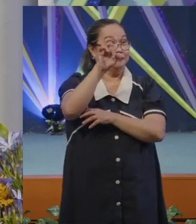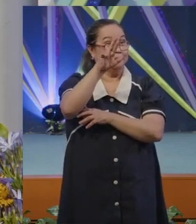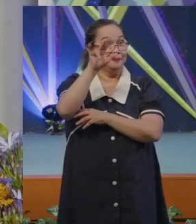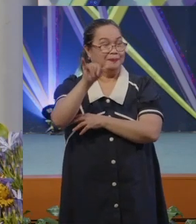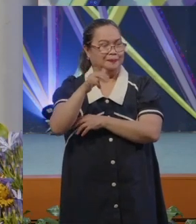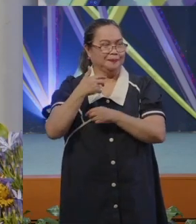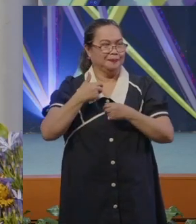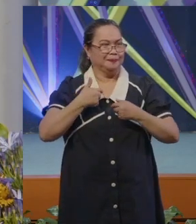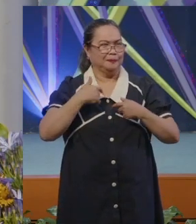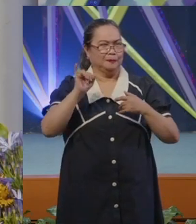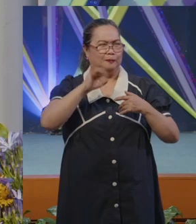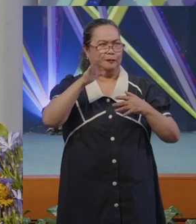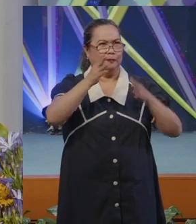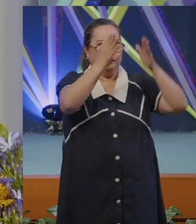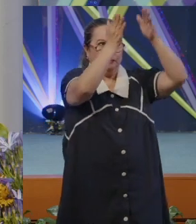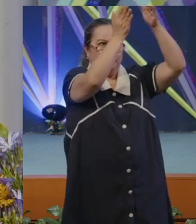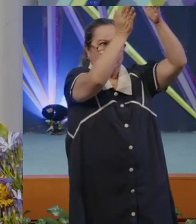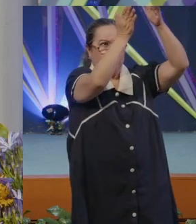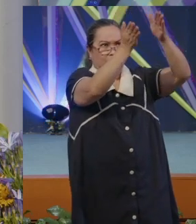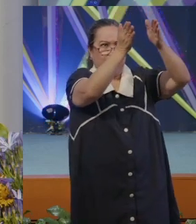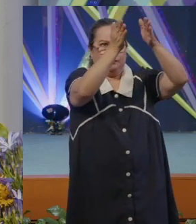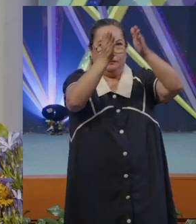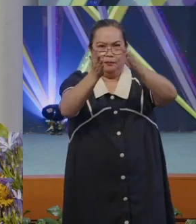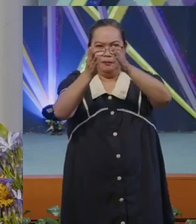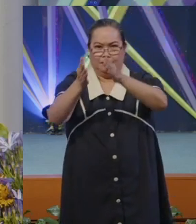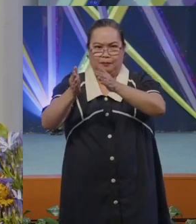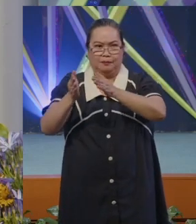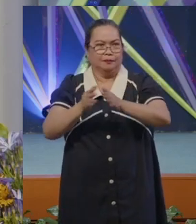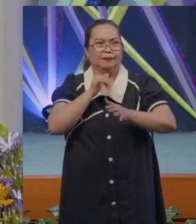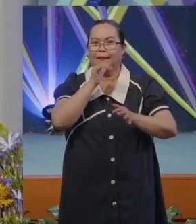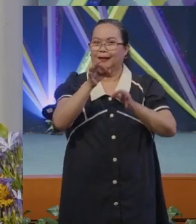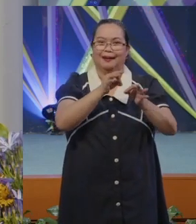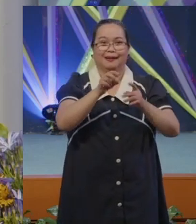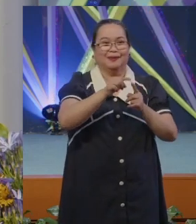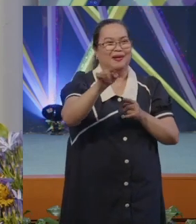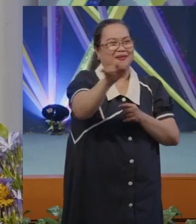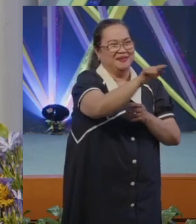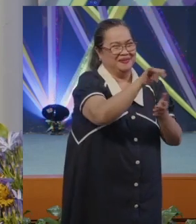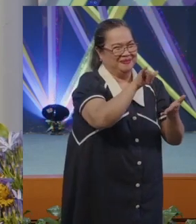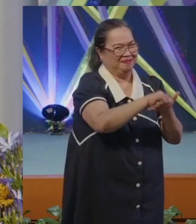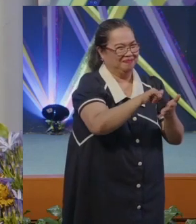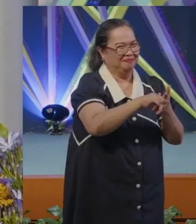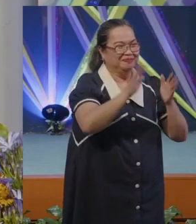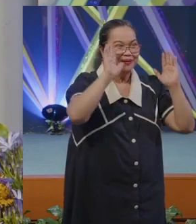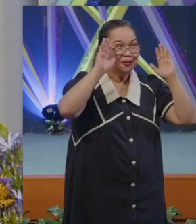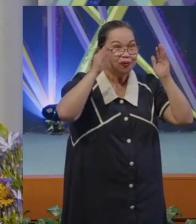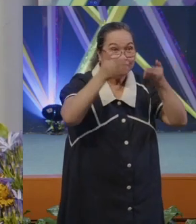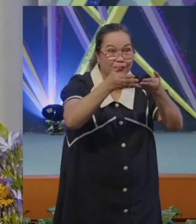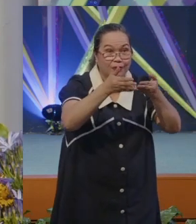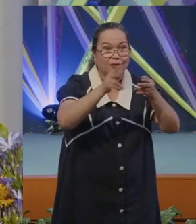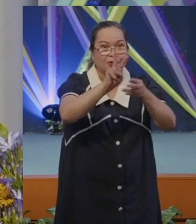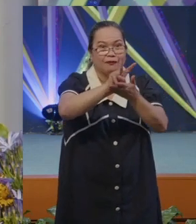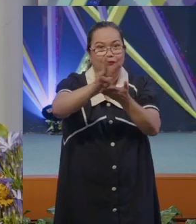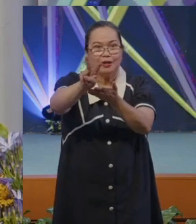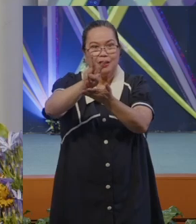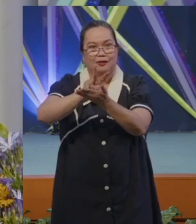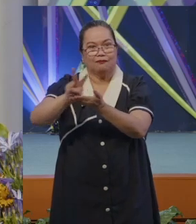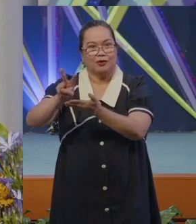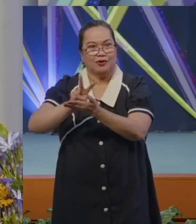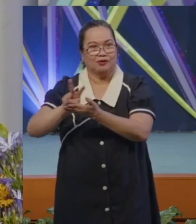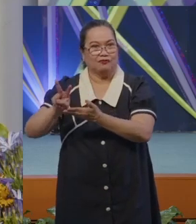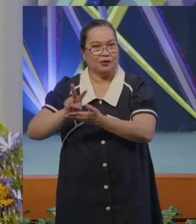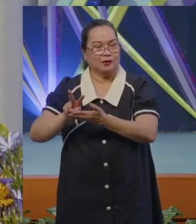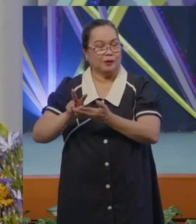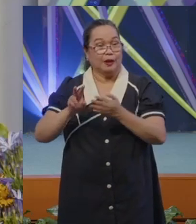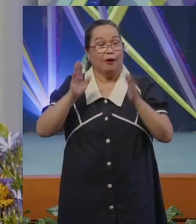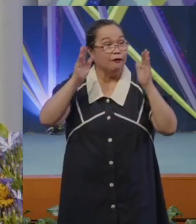pong chiastic structure. No, hindi ko na po ipapaliwanag sa inyo yun. Pero merong focus po yung mga verses na ito.